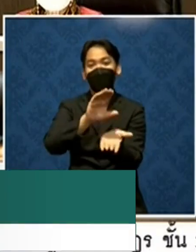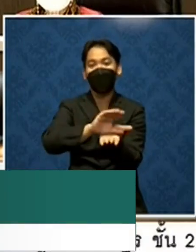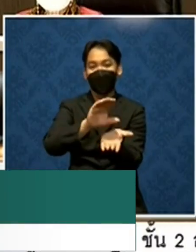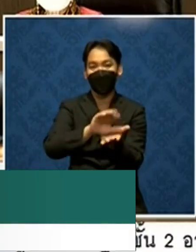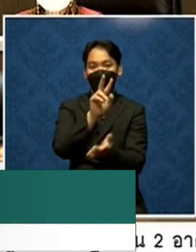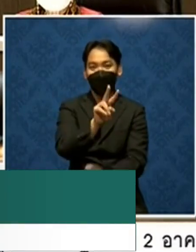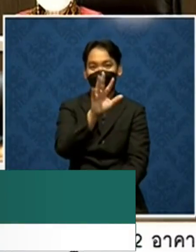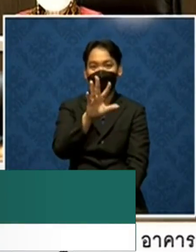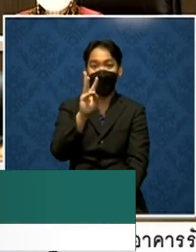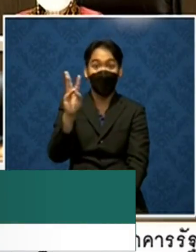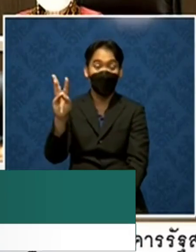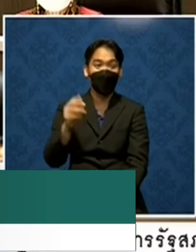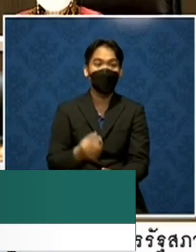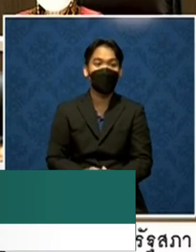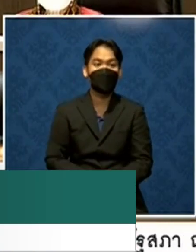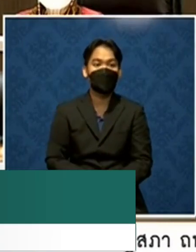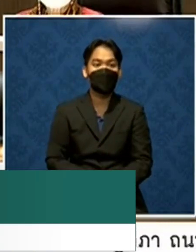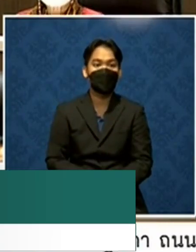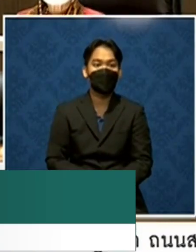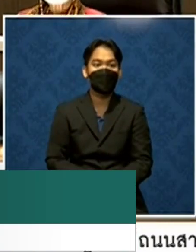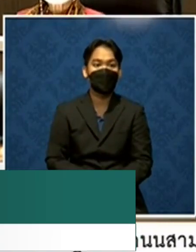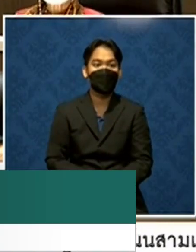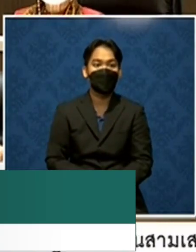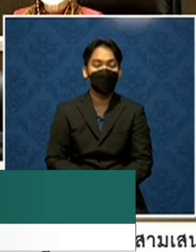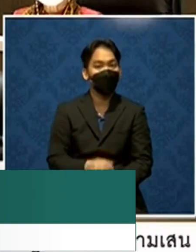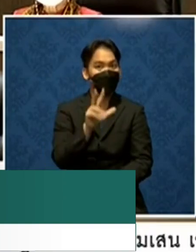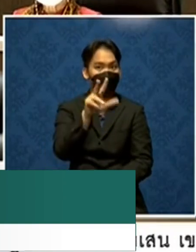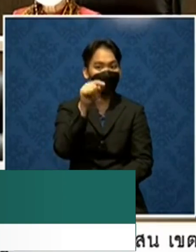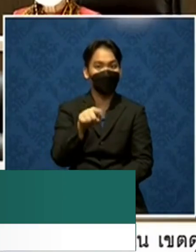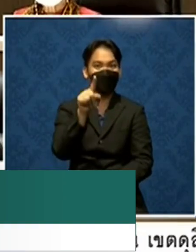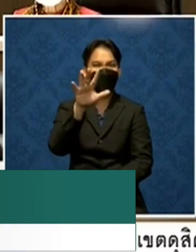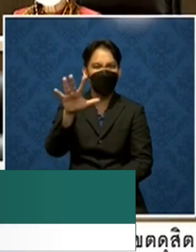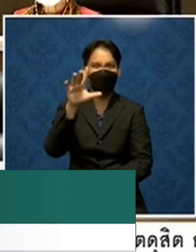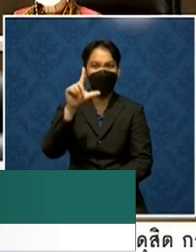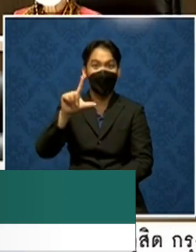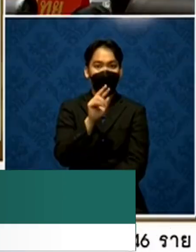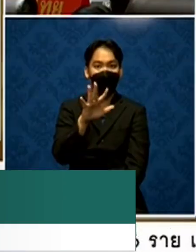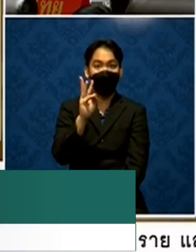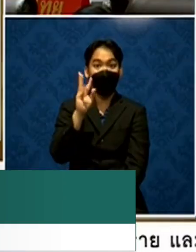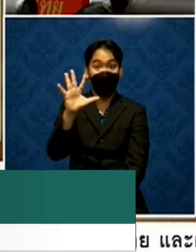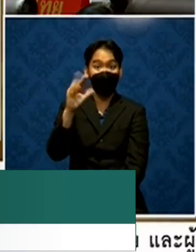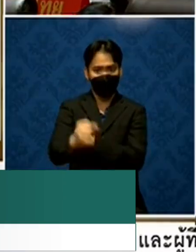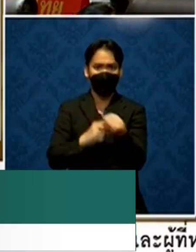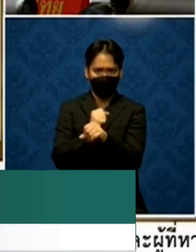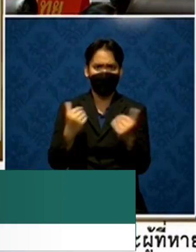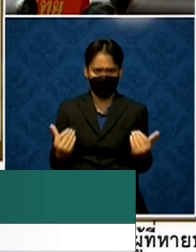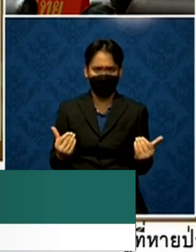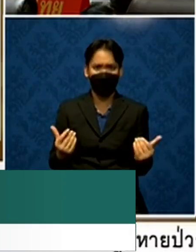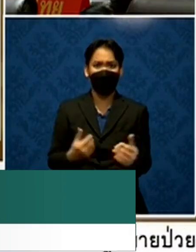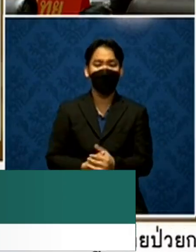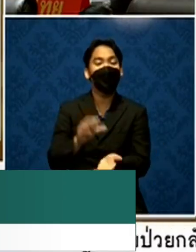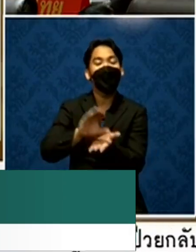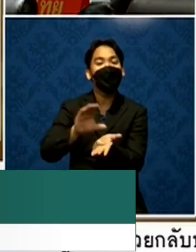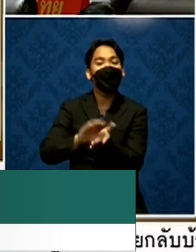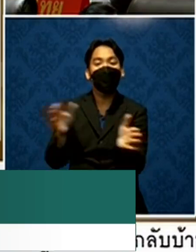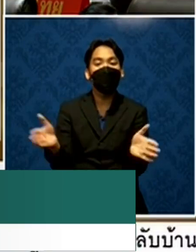NGU-396 ของเยอรมันบอกว่าจะใช้เครื่องยนต์ใหม่ที่จีนผลิตเองนะอย่างเงี้ยทางกรรมาธิการก็ต้องตรวจสอบกันหน่อ